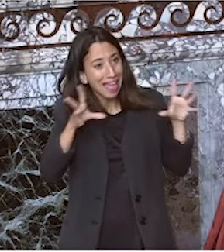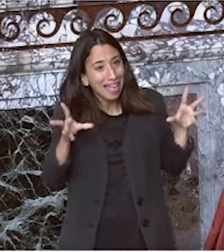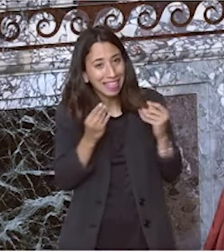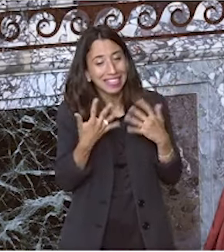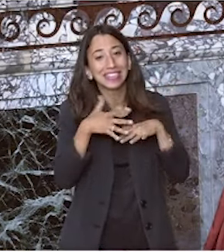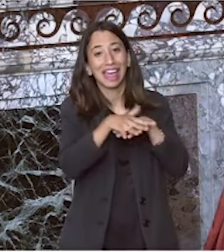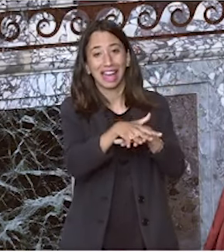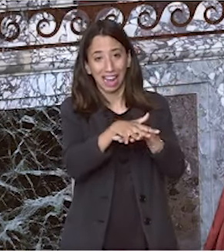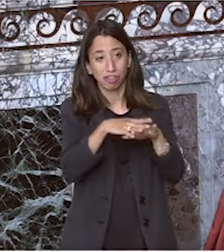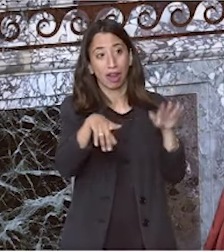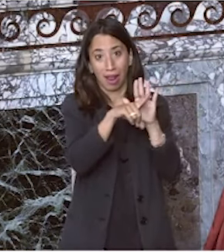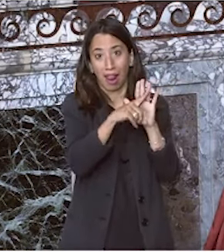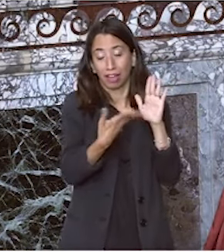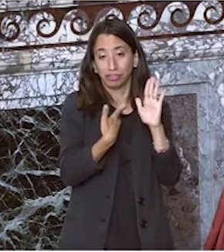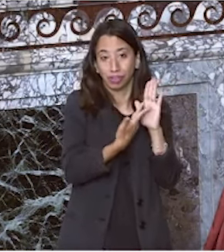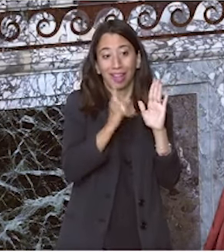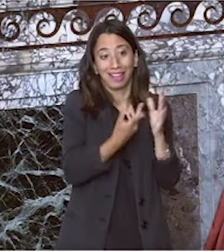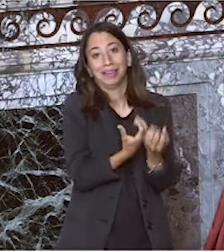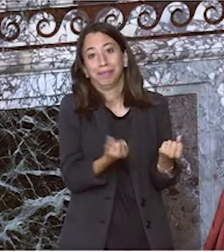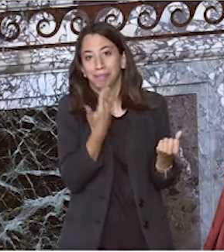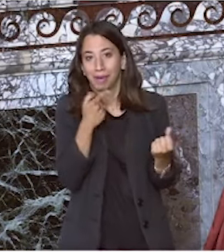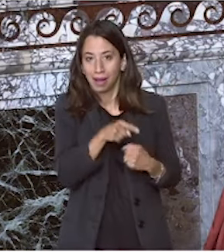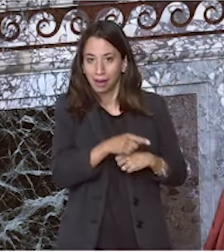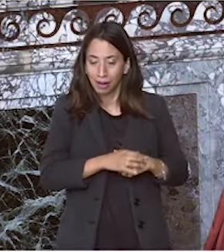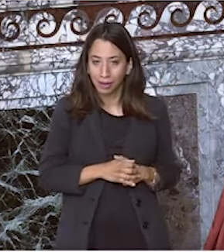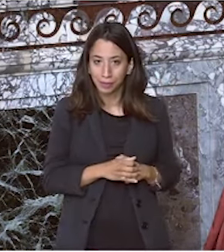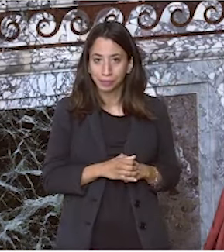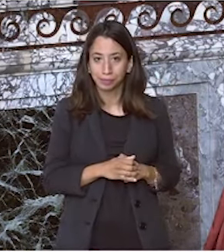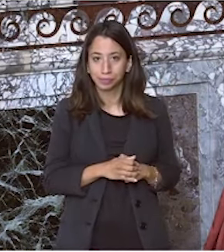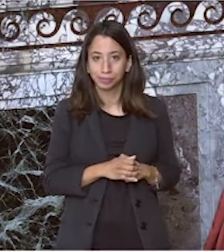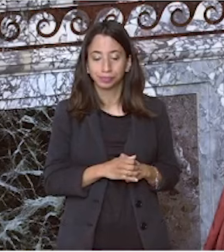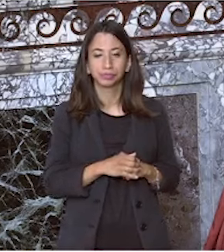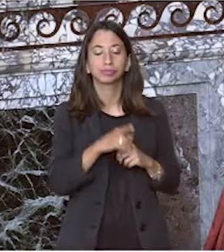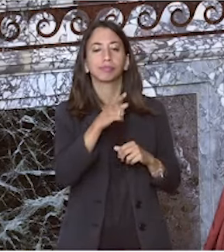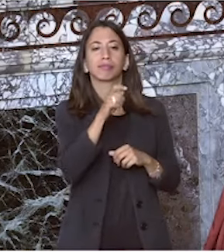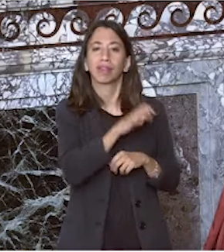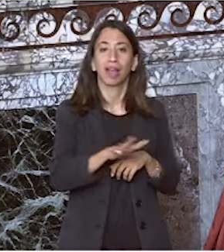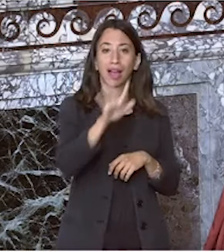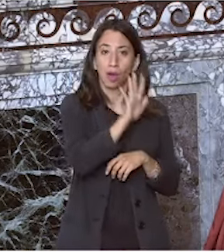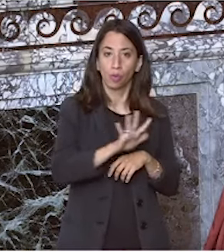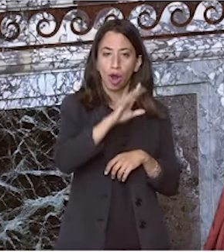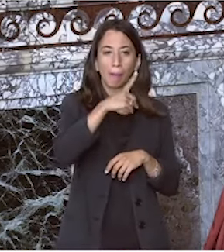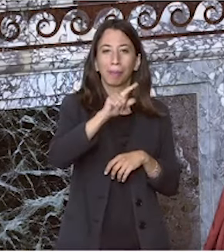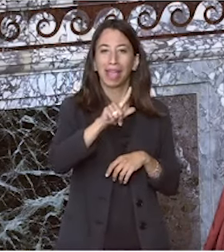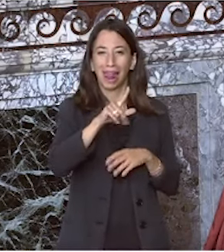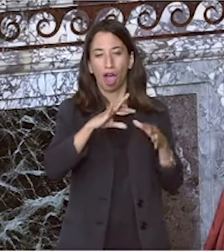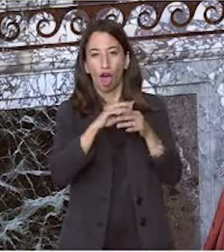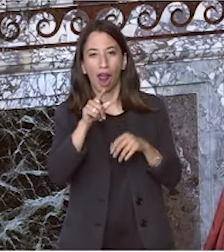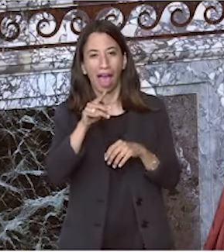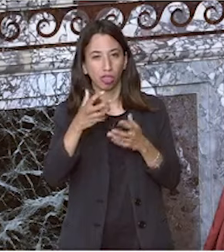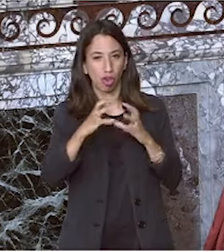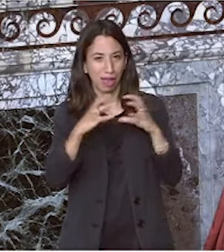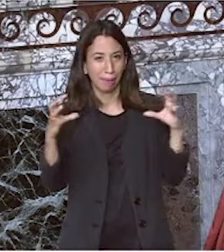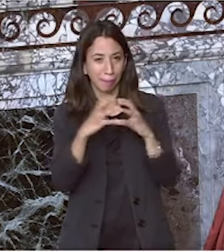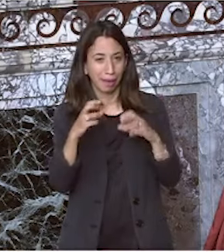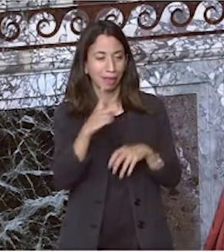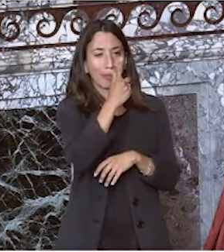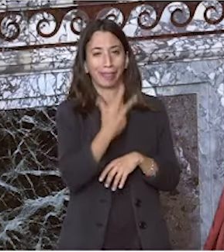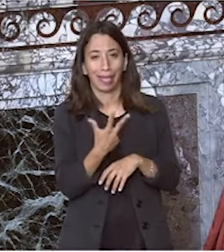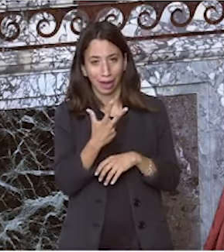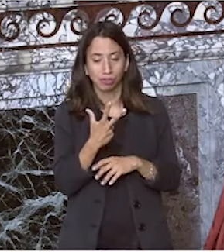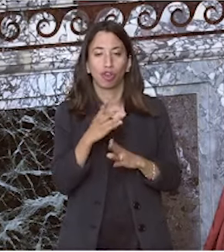la legislazione dell'Unione. Nell'area dell'euro il valore in rapporto al PIL delle obbligazioni emesse dalle imprese è un terzo di quello degli